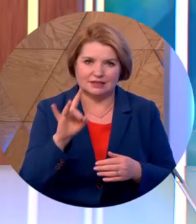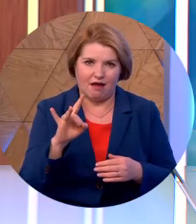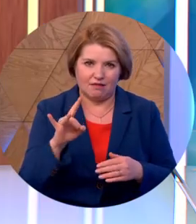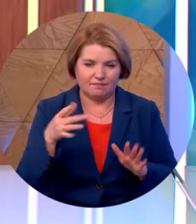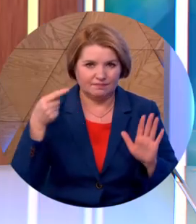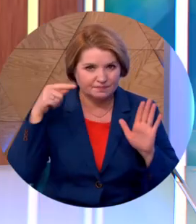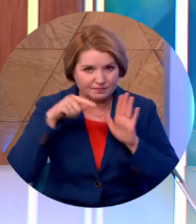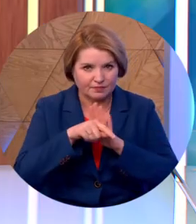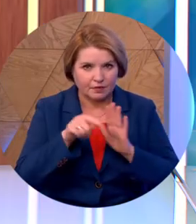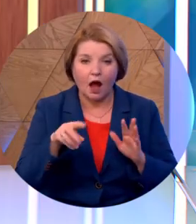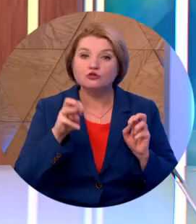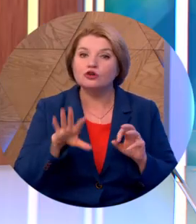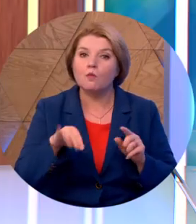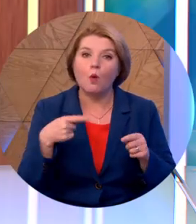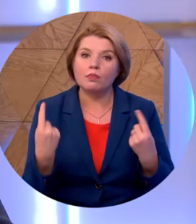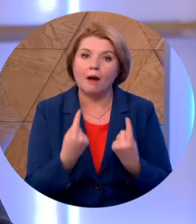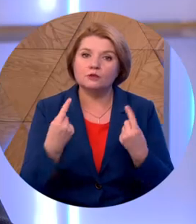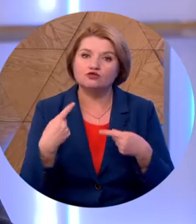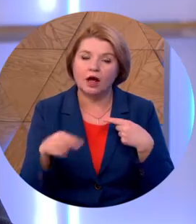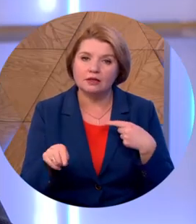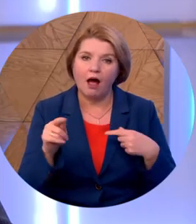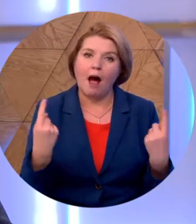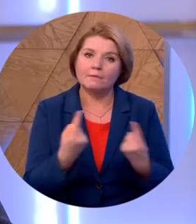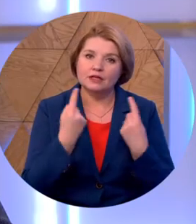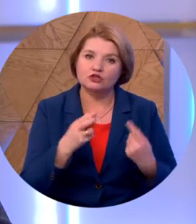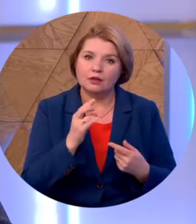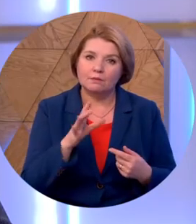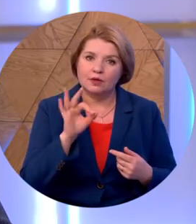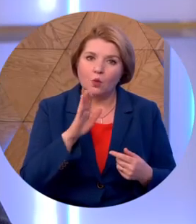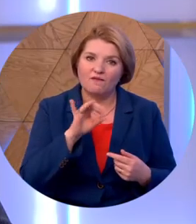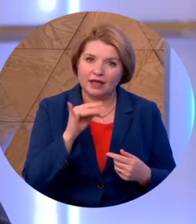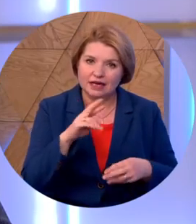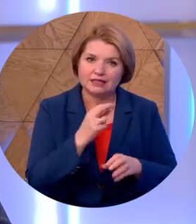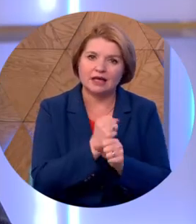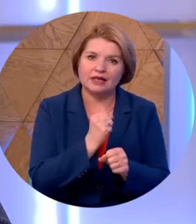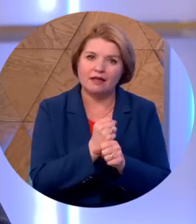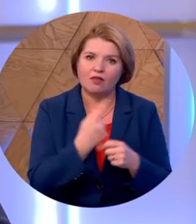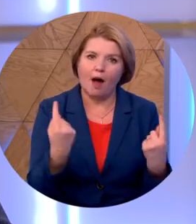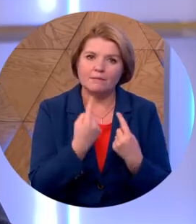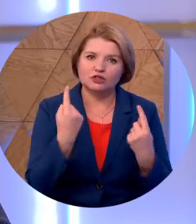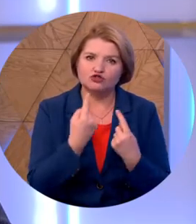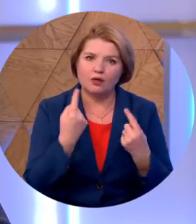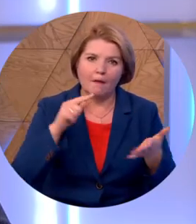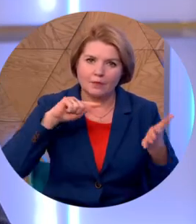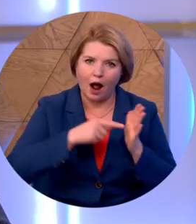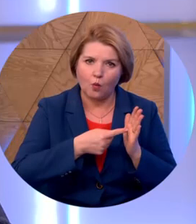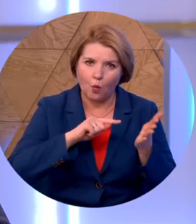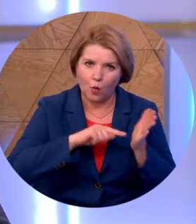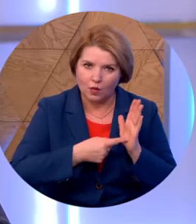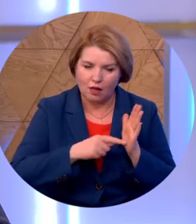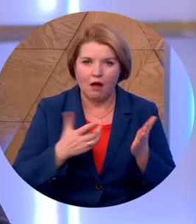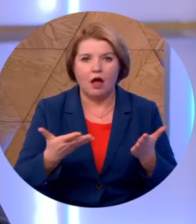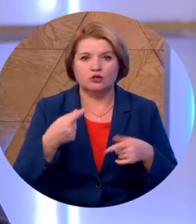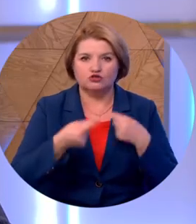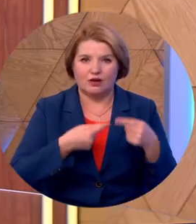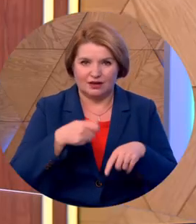покрова А чем она это обычно отличается обычной биоревитализация делается методом проколов Да это либо субдермальный либо дермальный слой